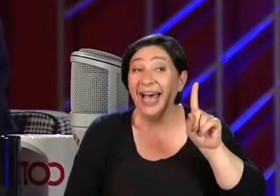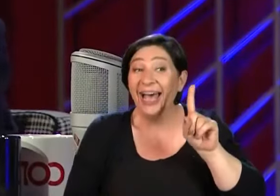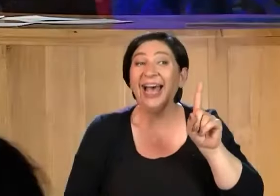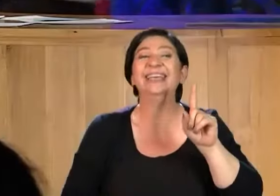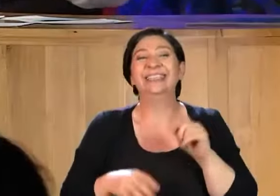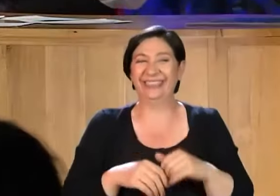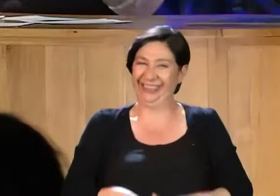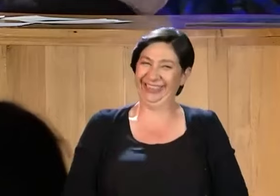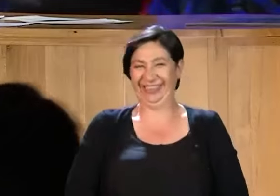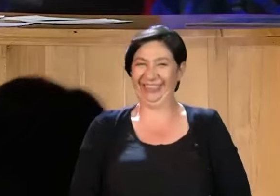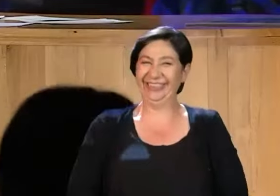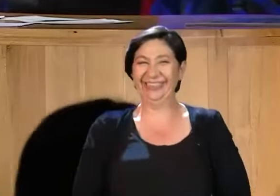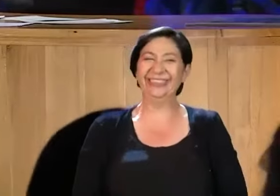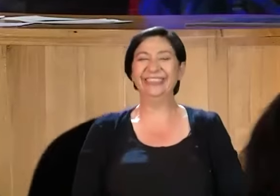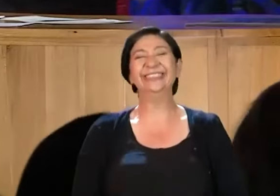Ya tamam.